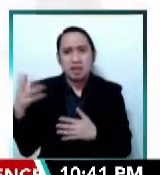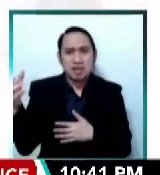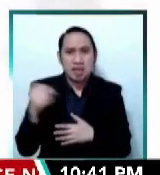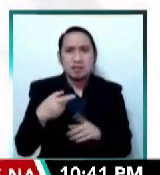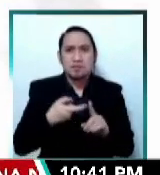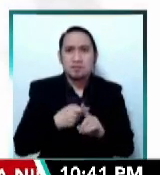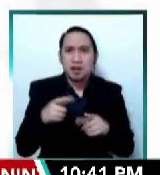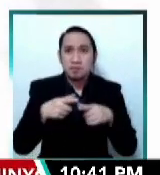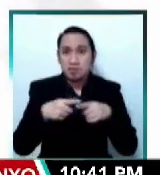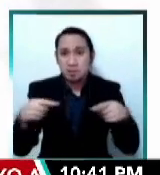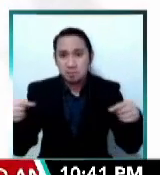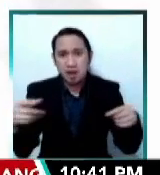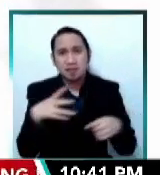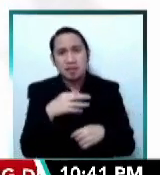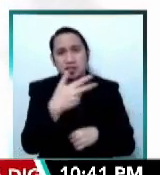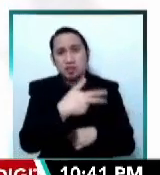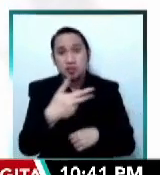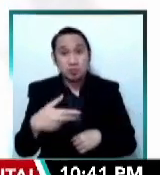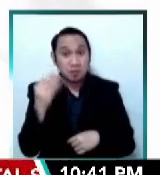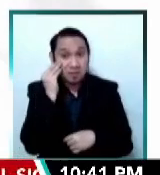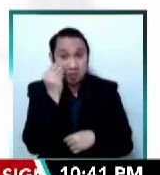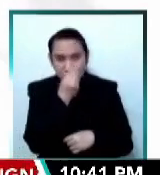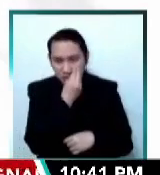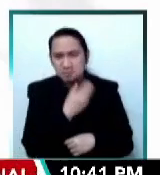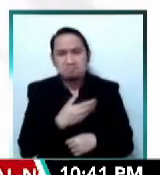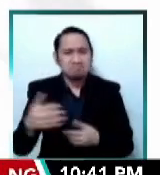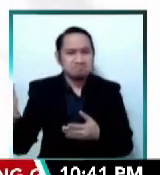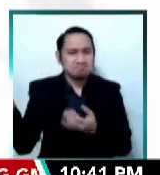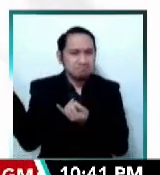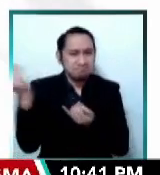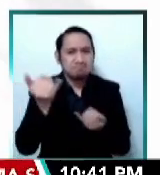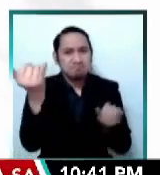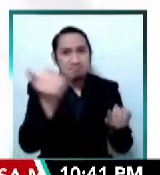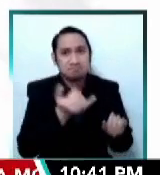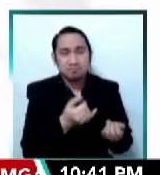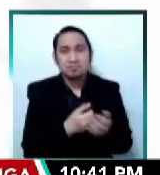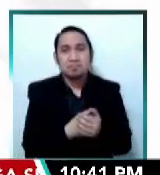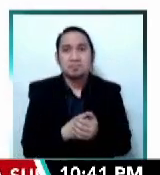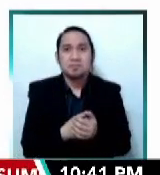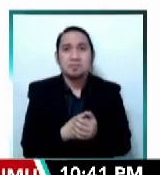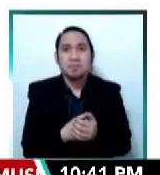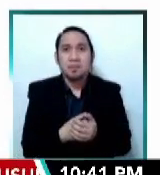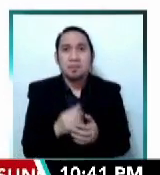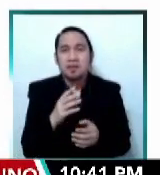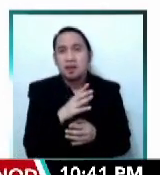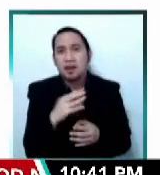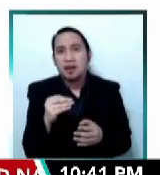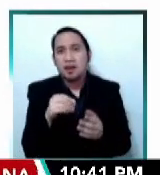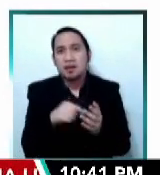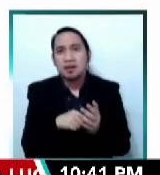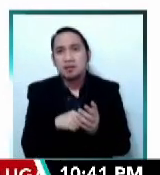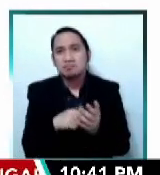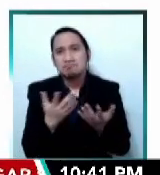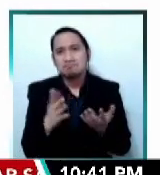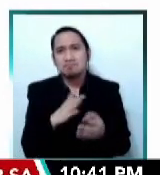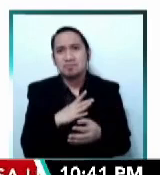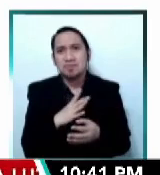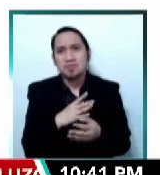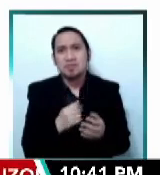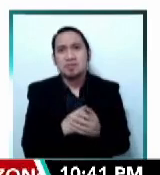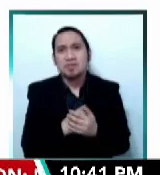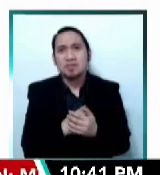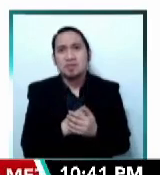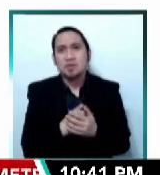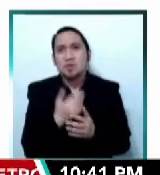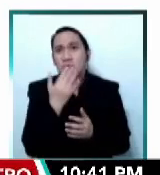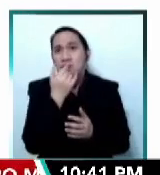the Philippines. I have tried yung sa book, yung pressed flowers. And okay naman, yun na lang kasi iba pa rin